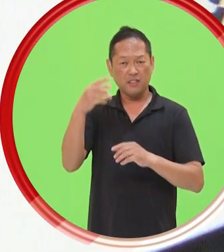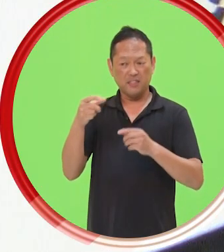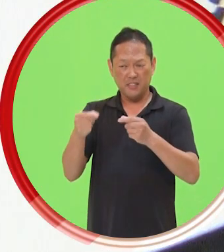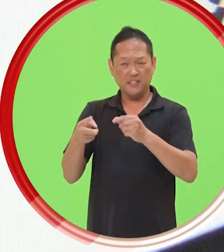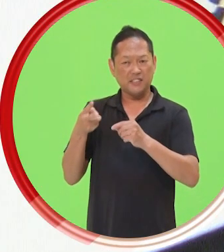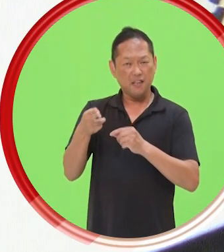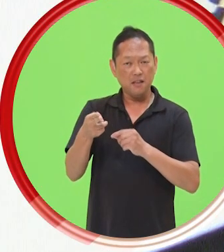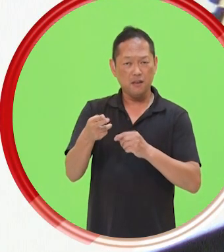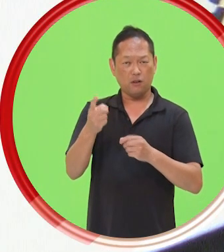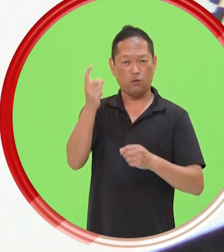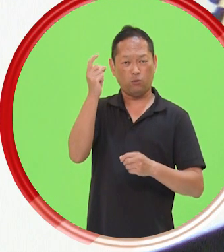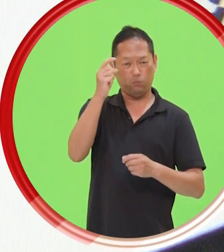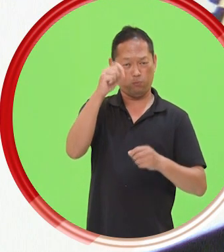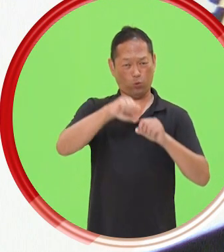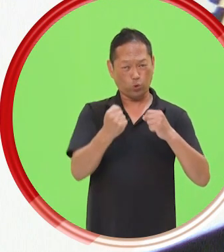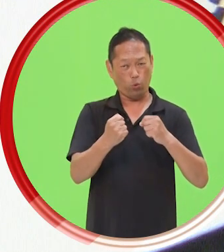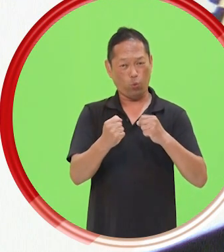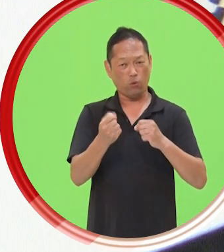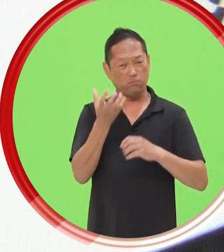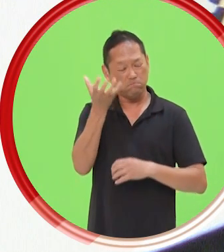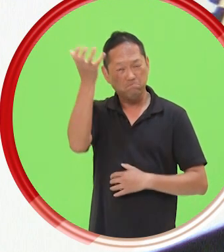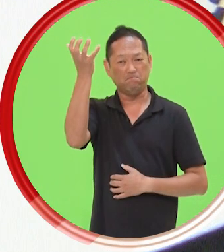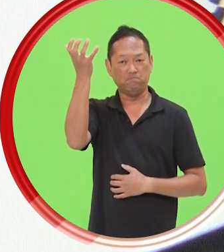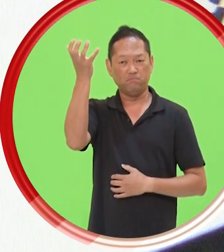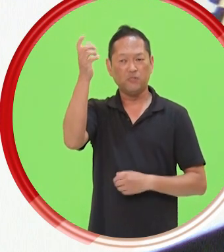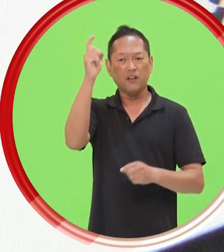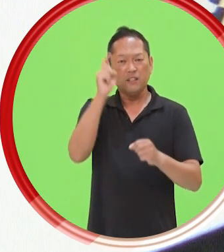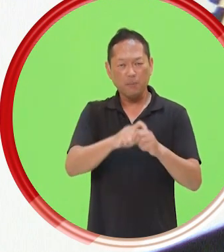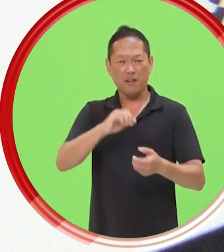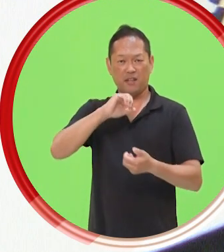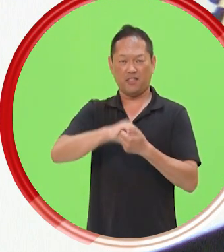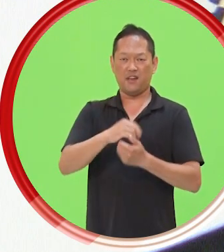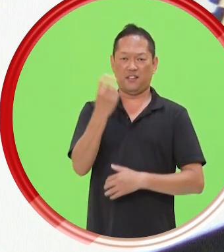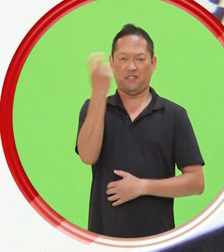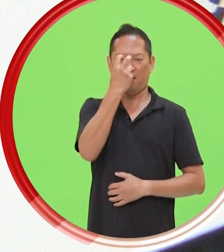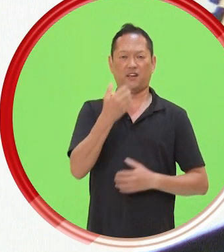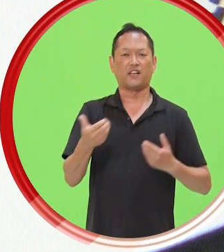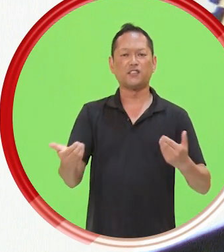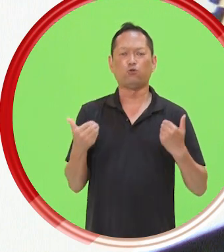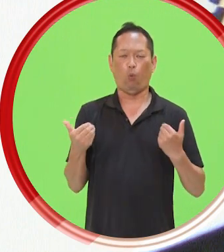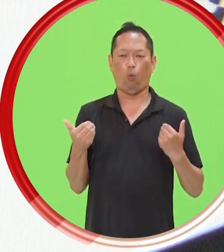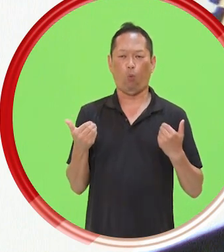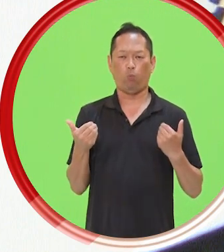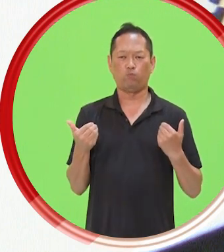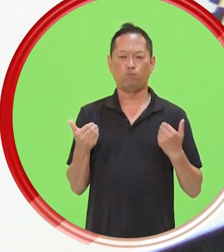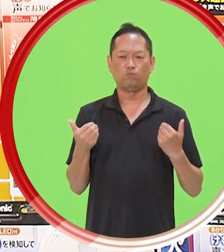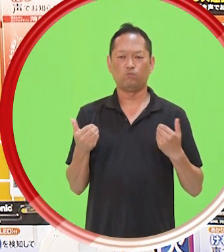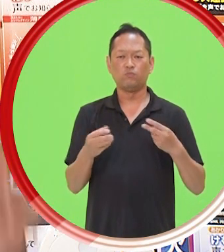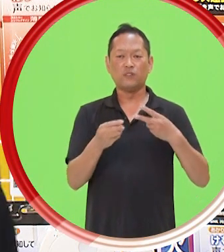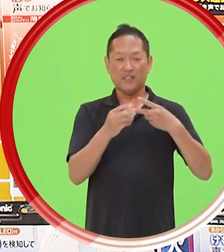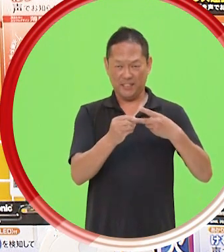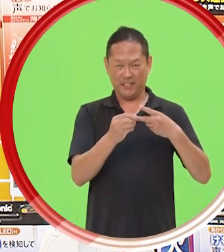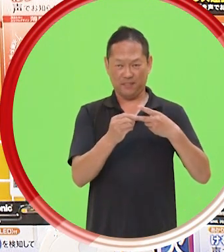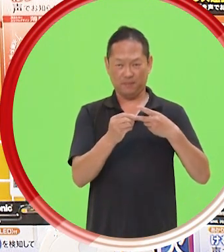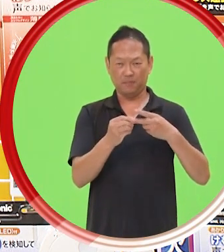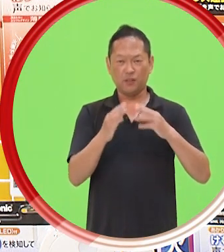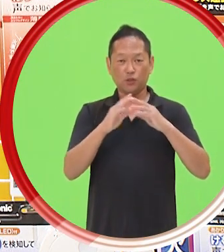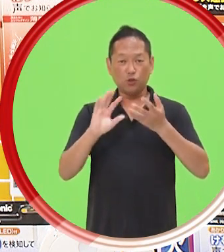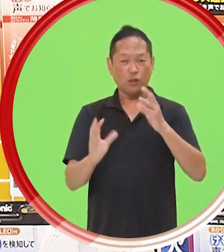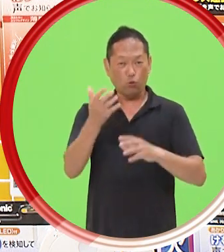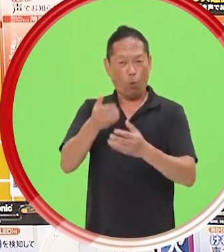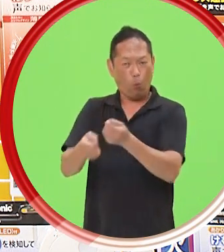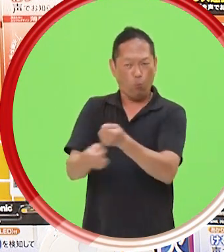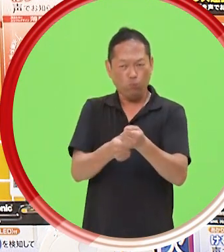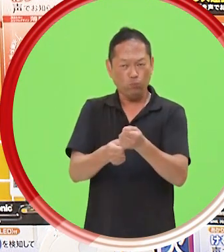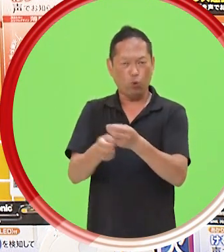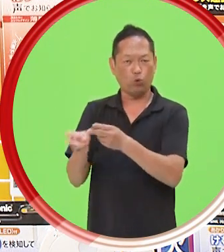池切れや故障することが考えられます。そのため定期的な点検が必要になります。 その2、住